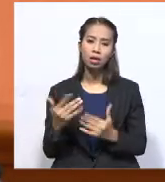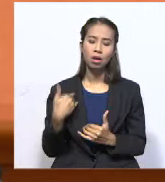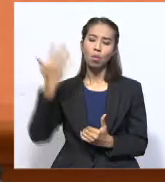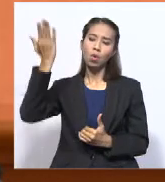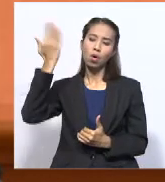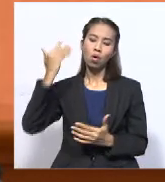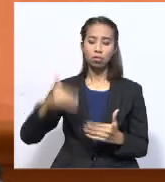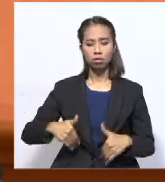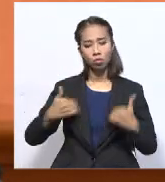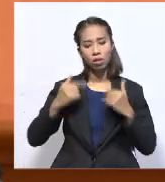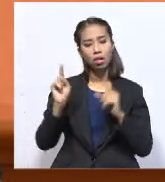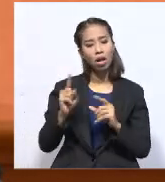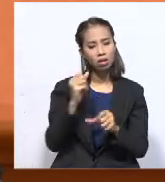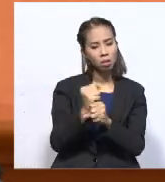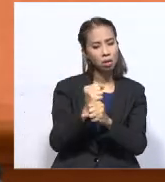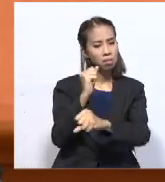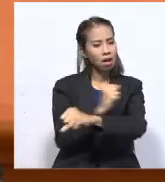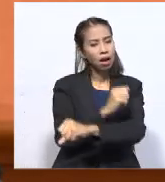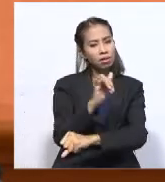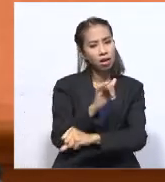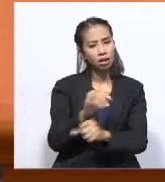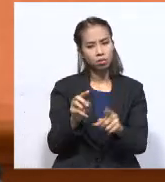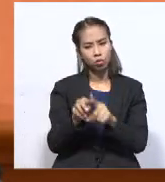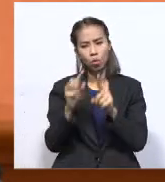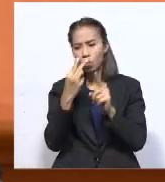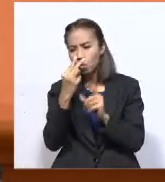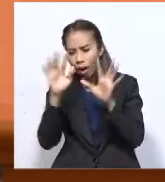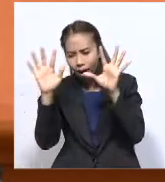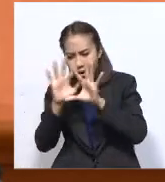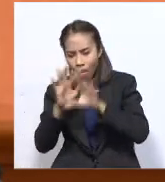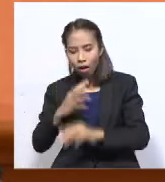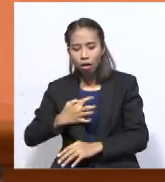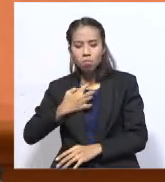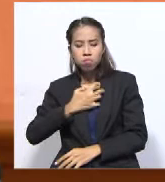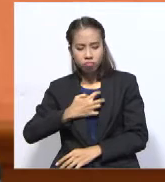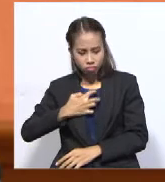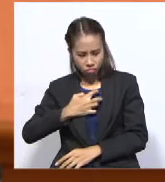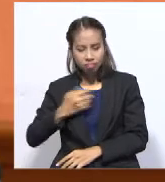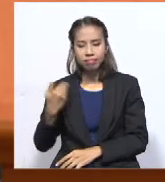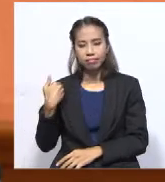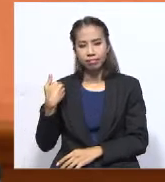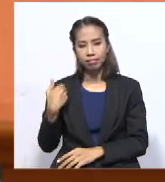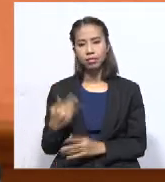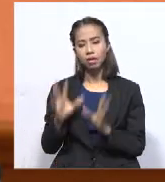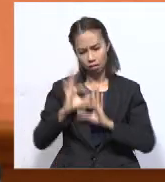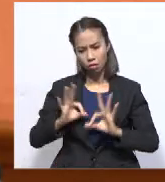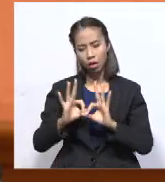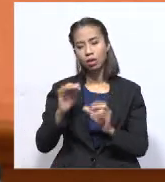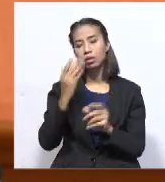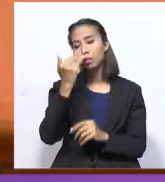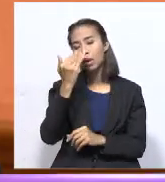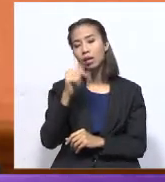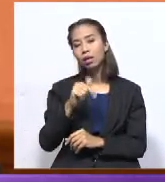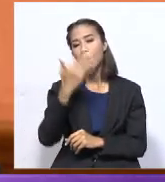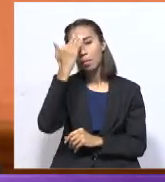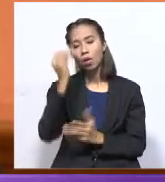ามาเนี่ยเขาต้องใช้ชีวิตยังไงมันจะดูเป็นดราม่านิดหน่อยทั้งหลายเหล่านี้จำเป็นต้องทำวิธีนี้เพราะว่าเราจะทำ